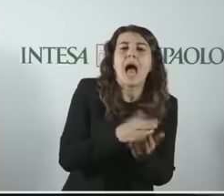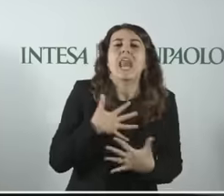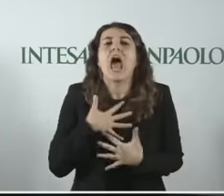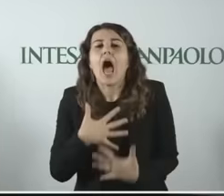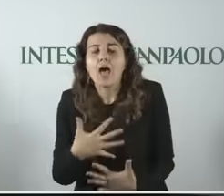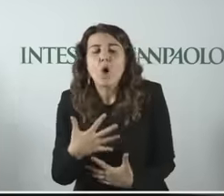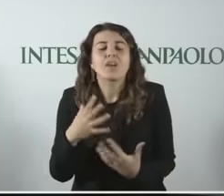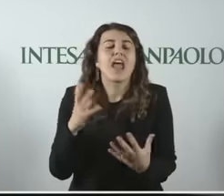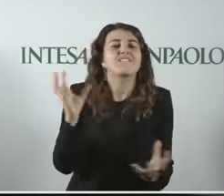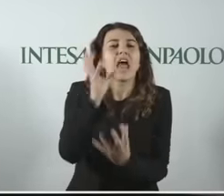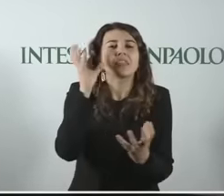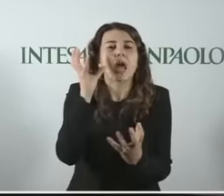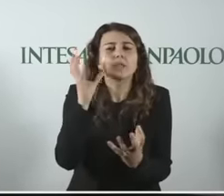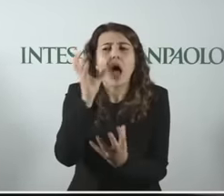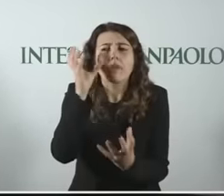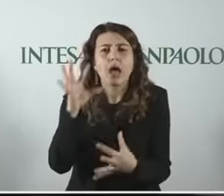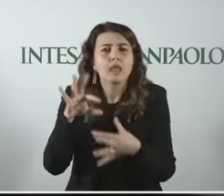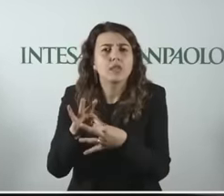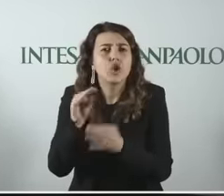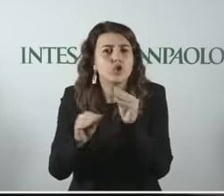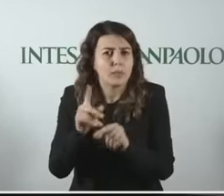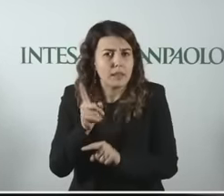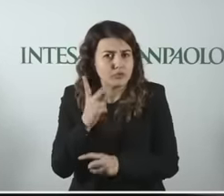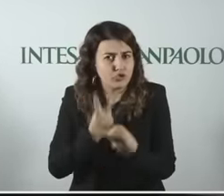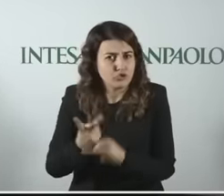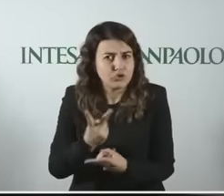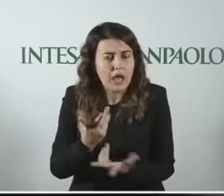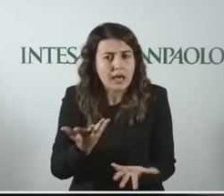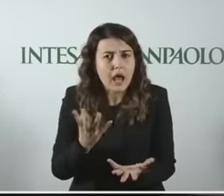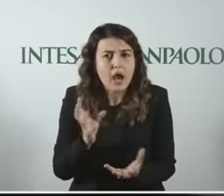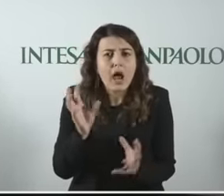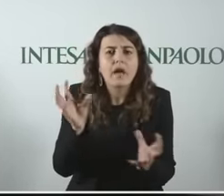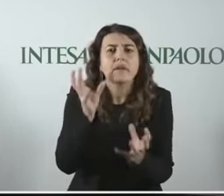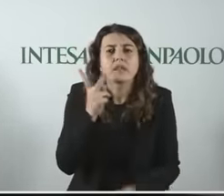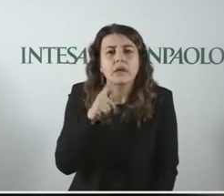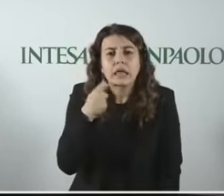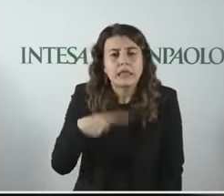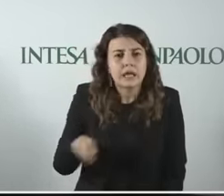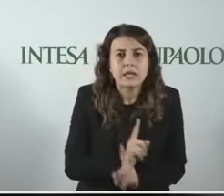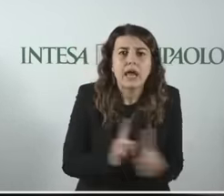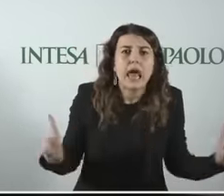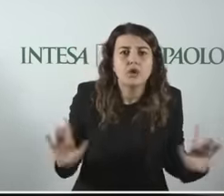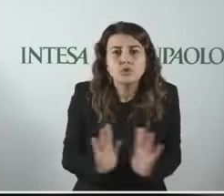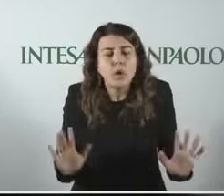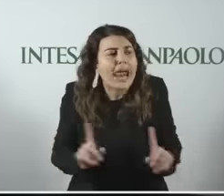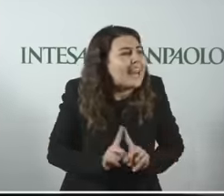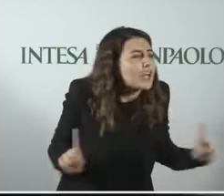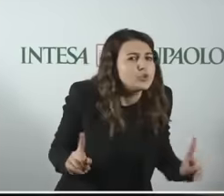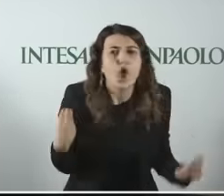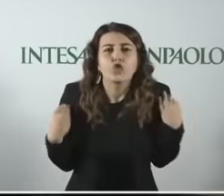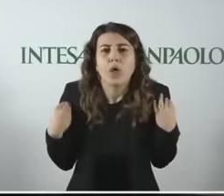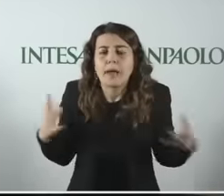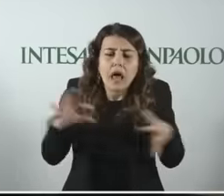basta trovare le domande sulla fantasia La fantasia non interessa nessuno e non c'è nessuna domanda sulla